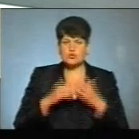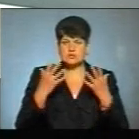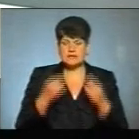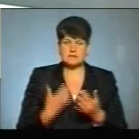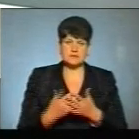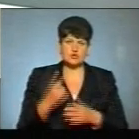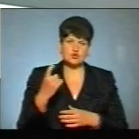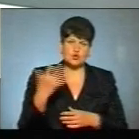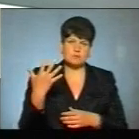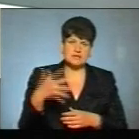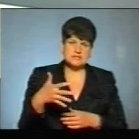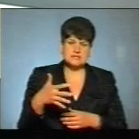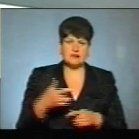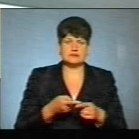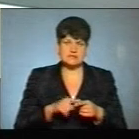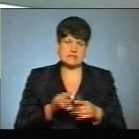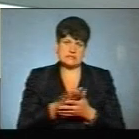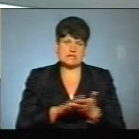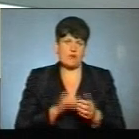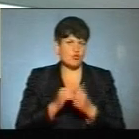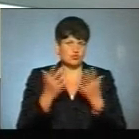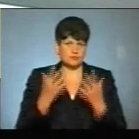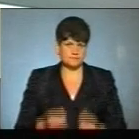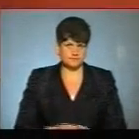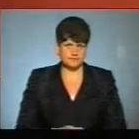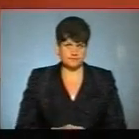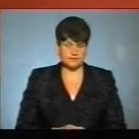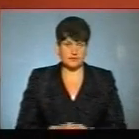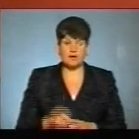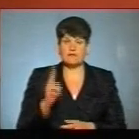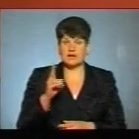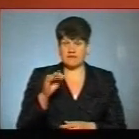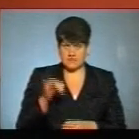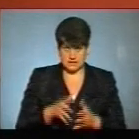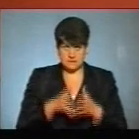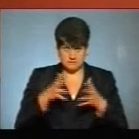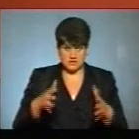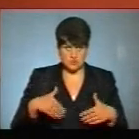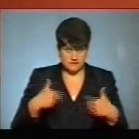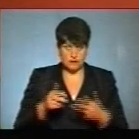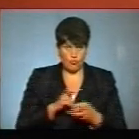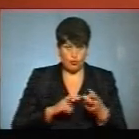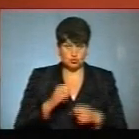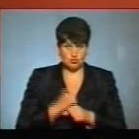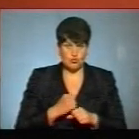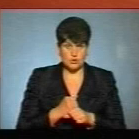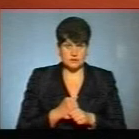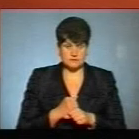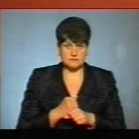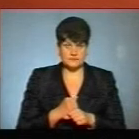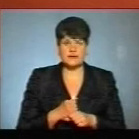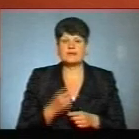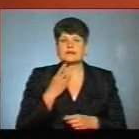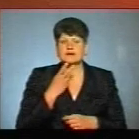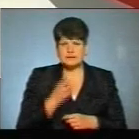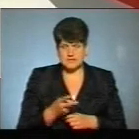у нас 150 таких заяв щоденно. Тобто безпосередньо у квітні побільшало звернень у пошуку роботи? Дивіться,